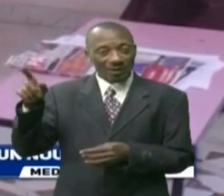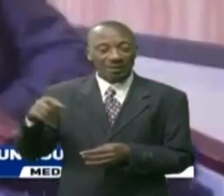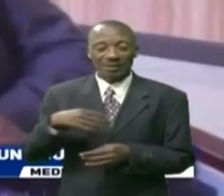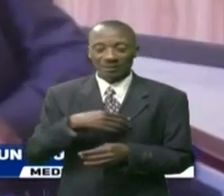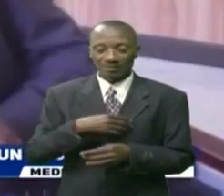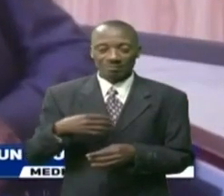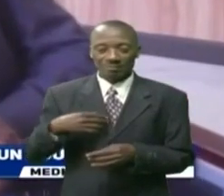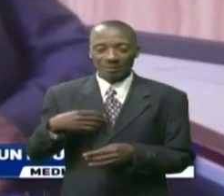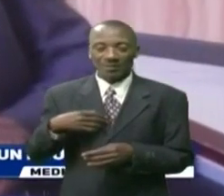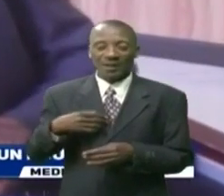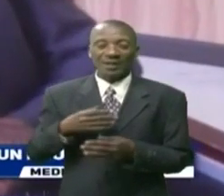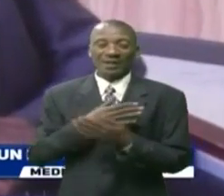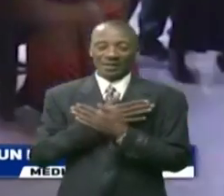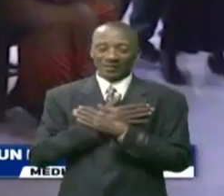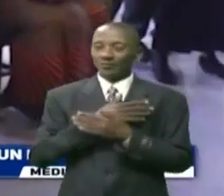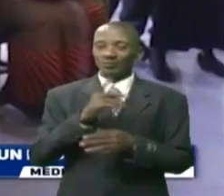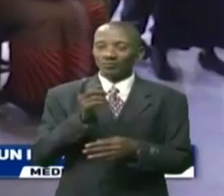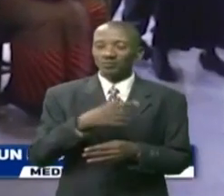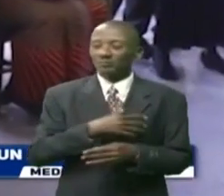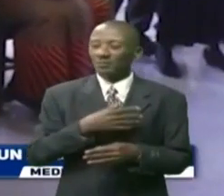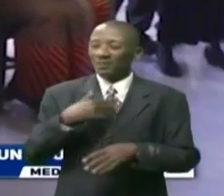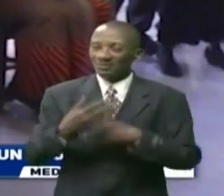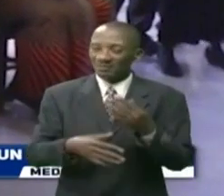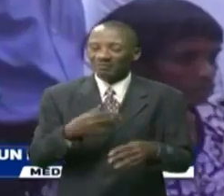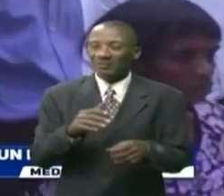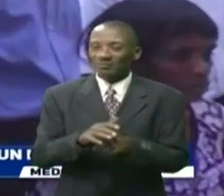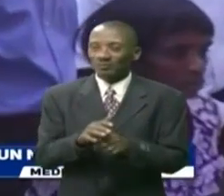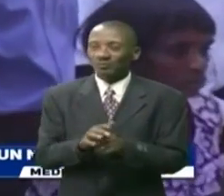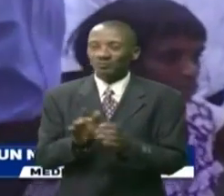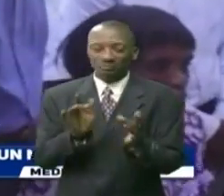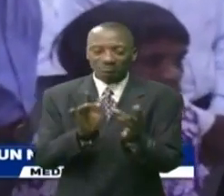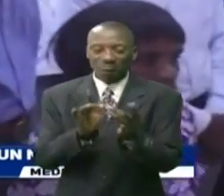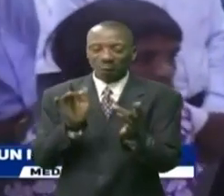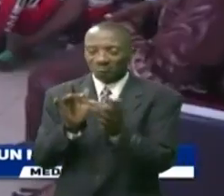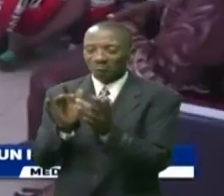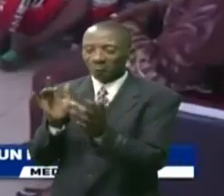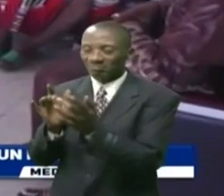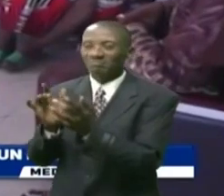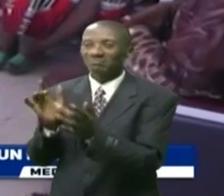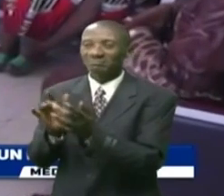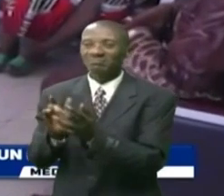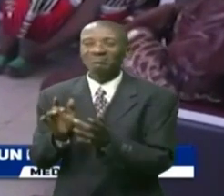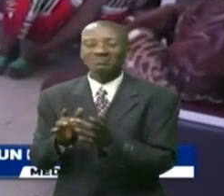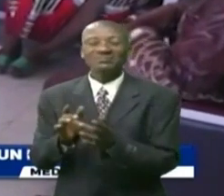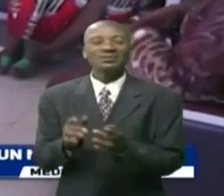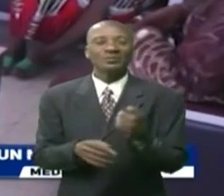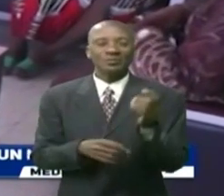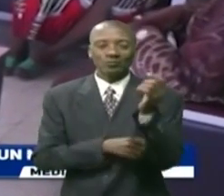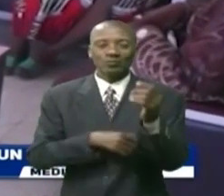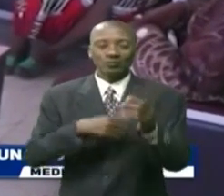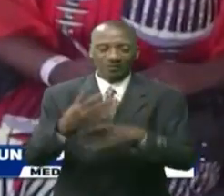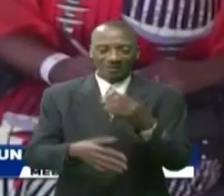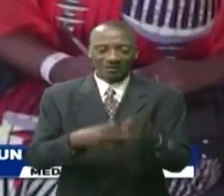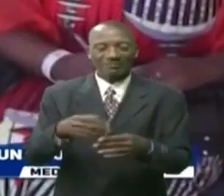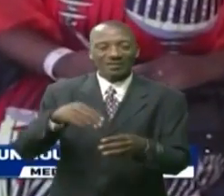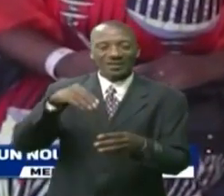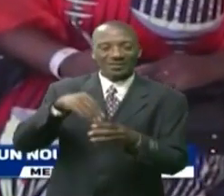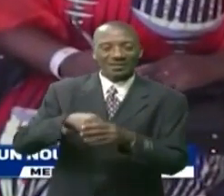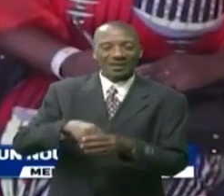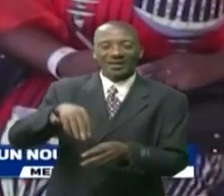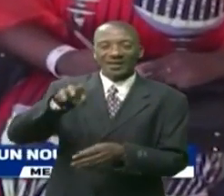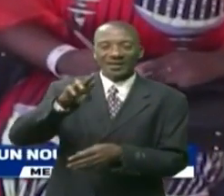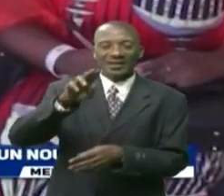mission relative à booster l'utilisation des services publics de la RTNC au Katanga eu égard à la